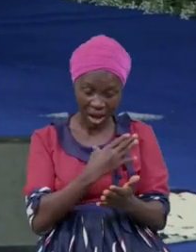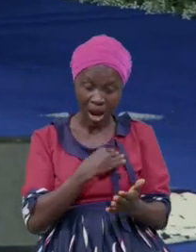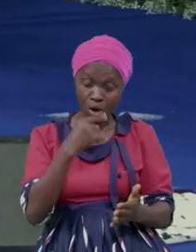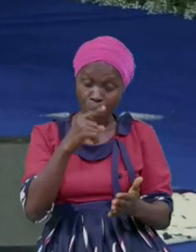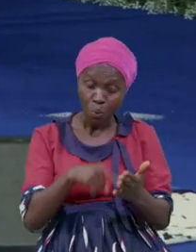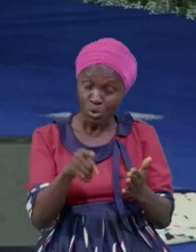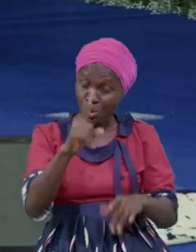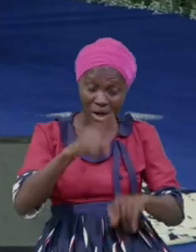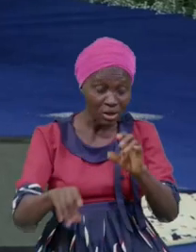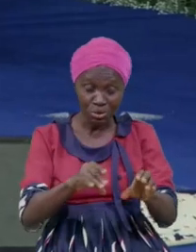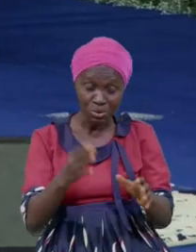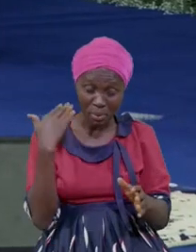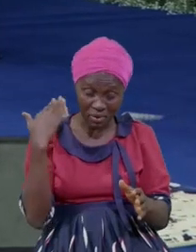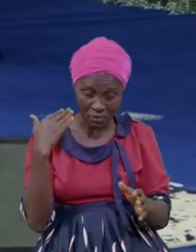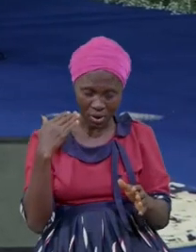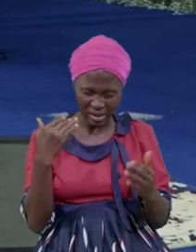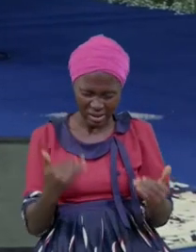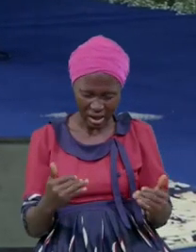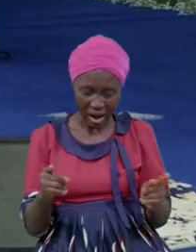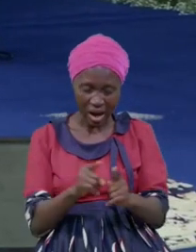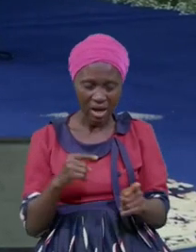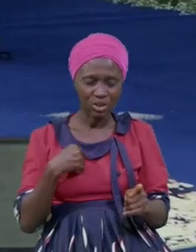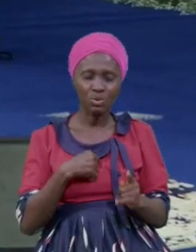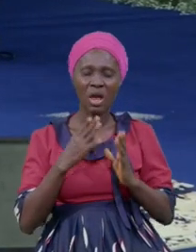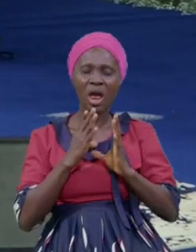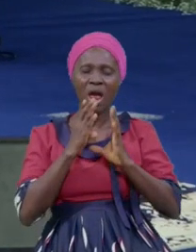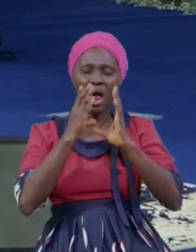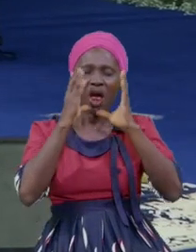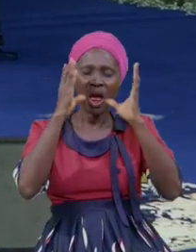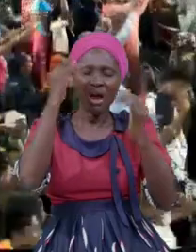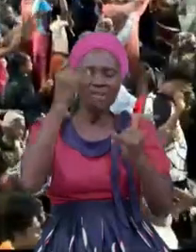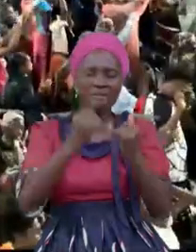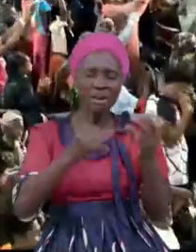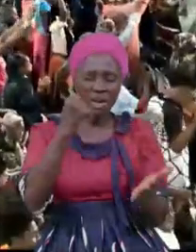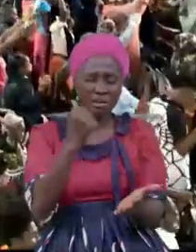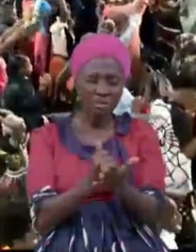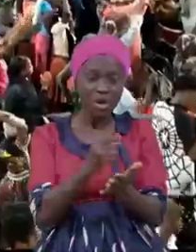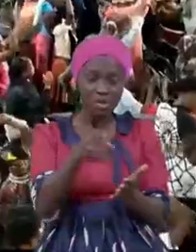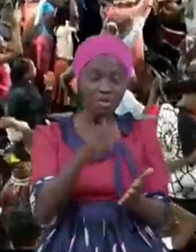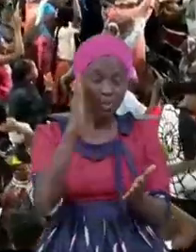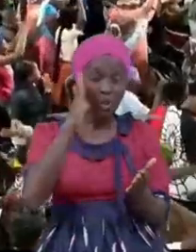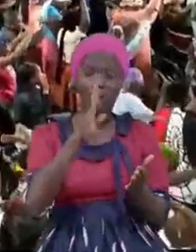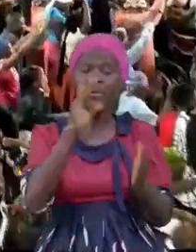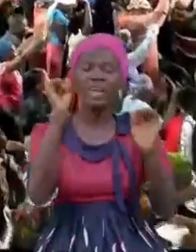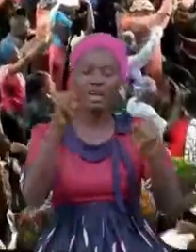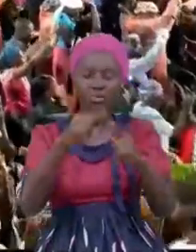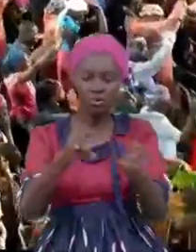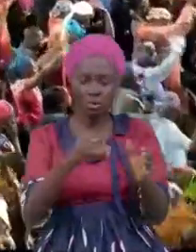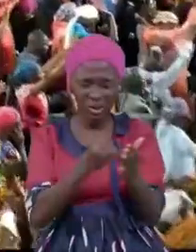avant, comme nous disons le dernier Amen maintenant, tu pourras le faire.